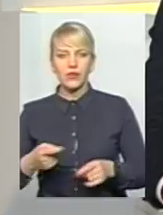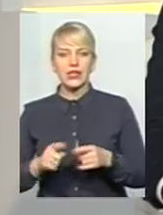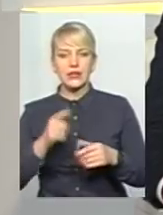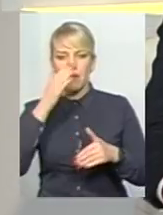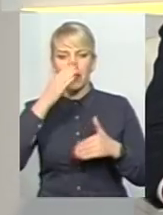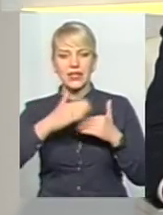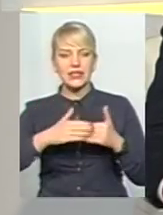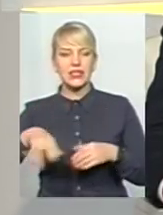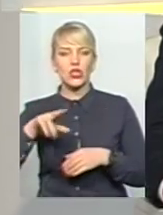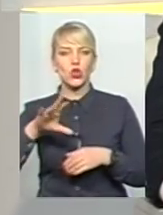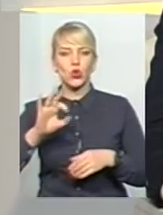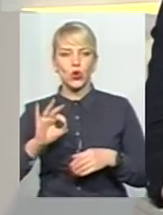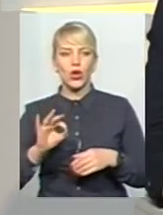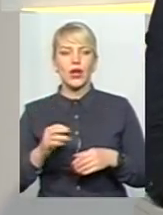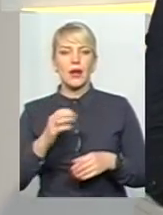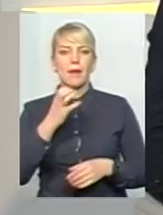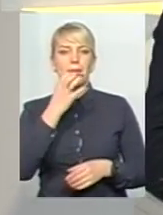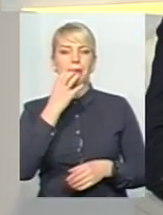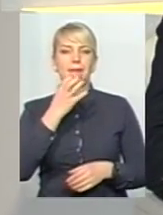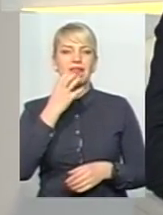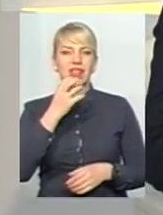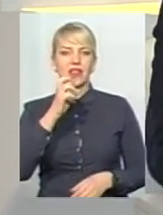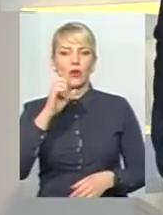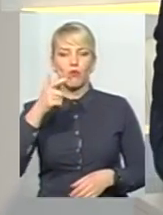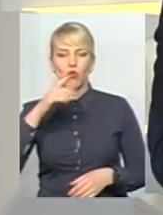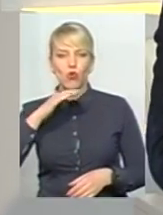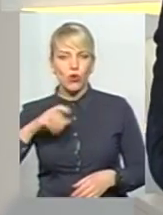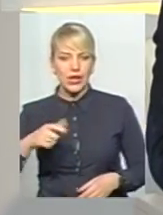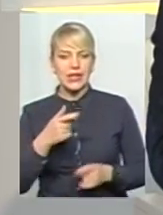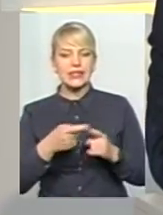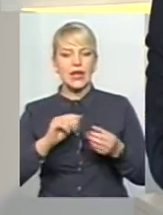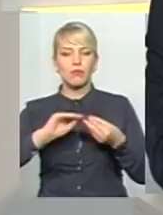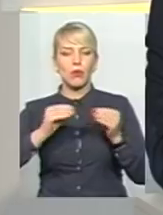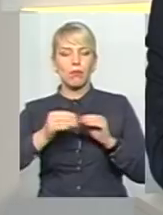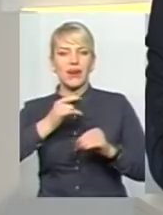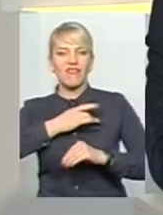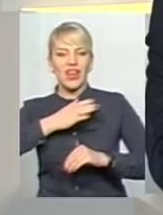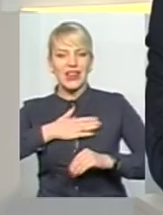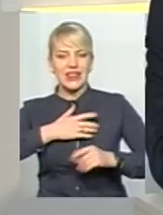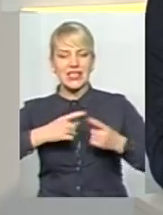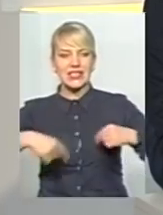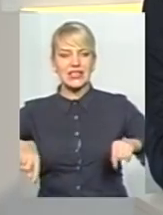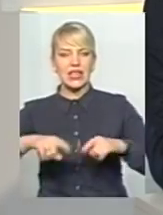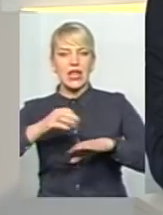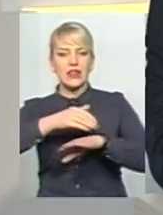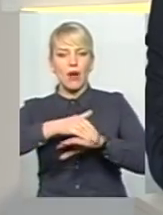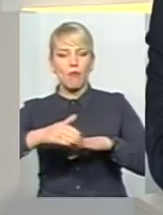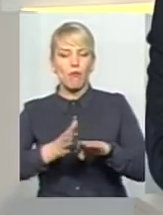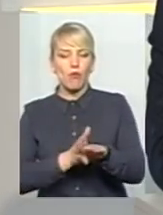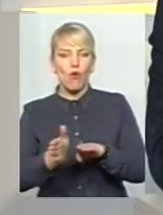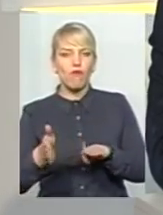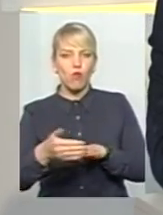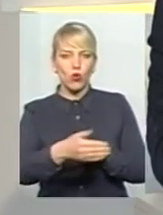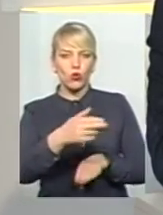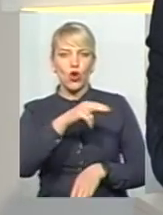головної нашої водної артерії Південний Буг. Це проблема з приватним сектором, який на провулку Човновий і далі туди